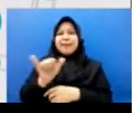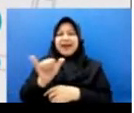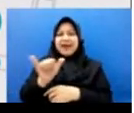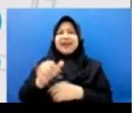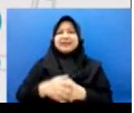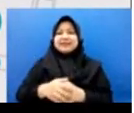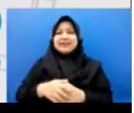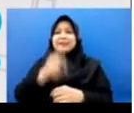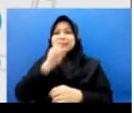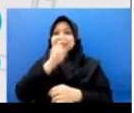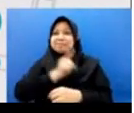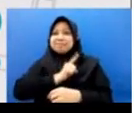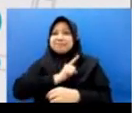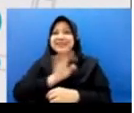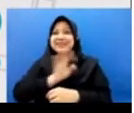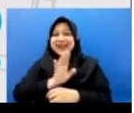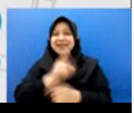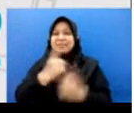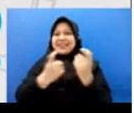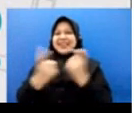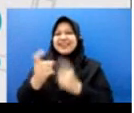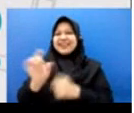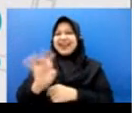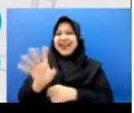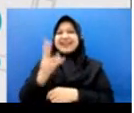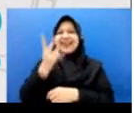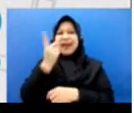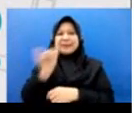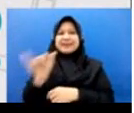sendirian. Oke, bagaimana supaya kreatif?